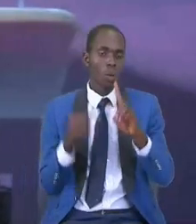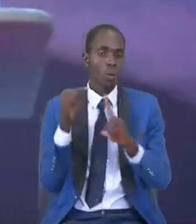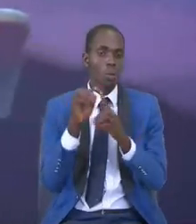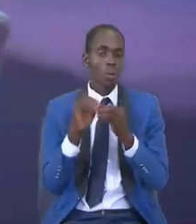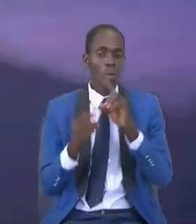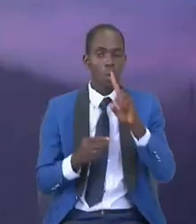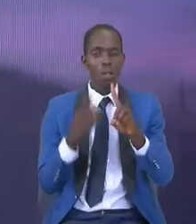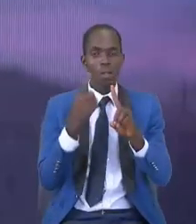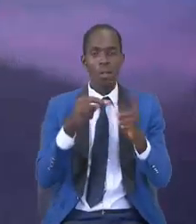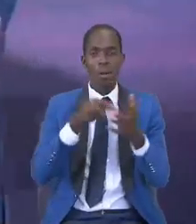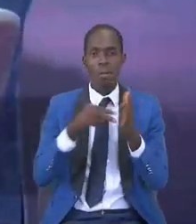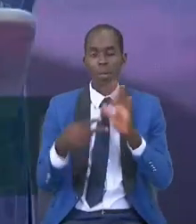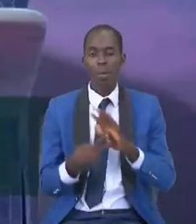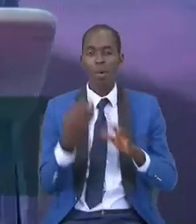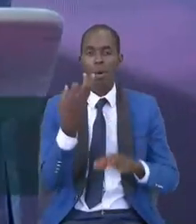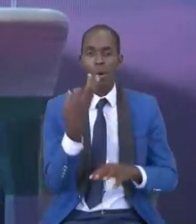point, alors,